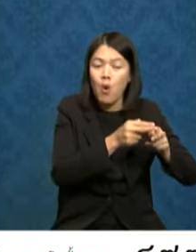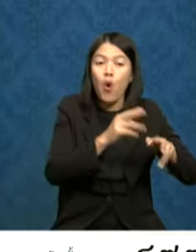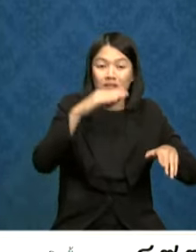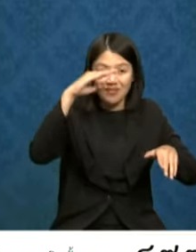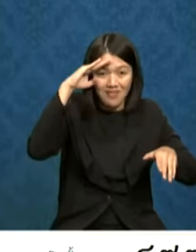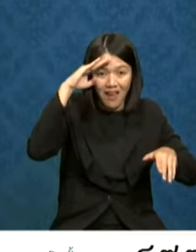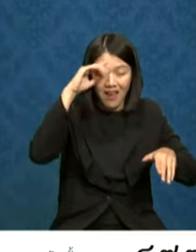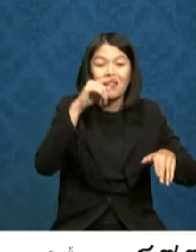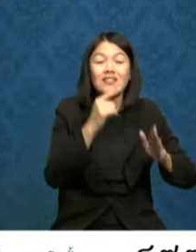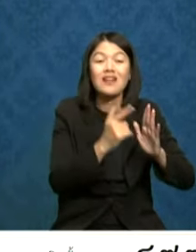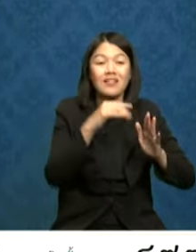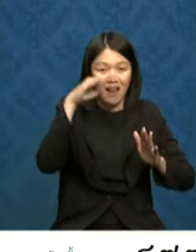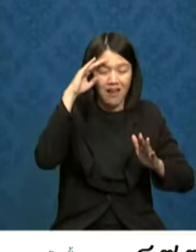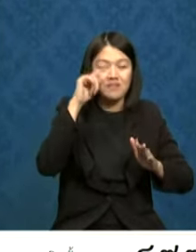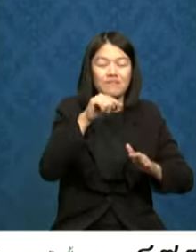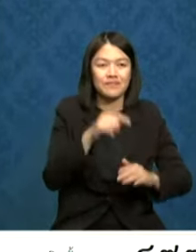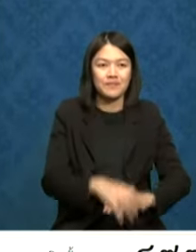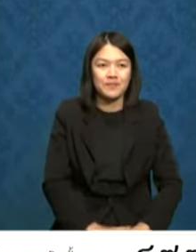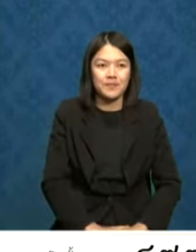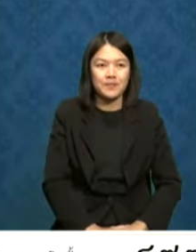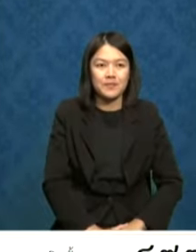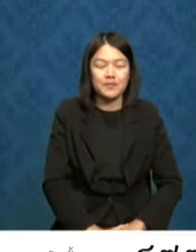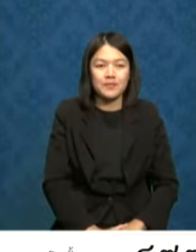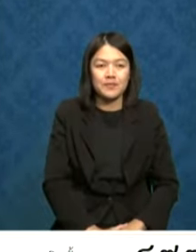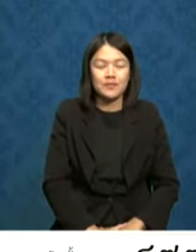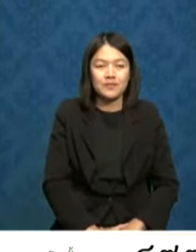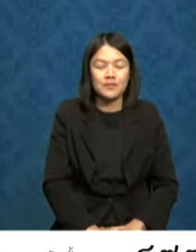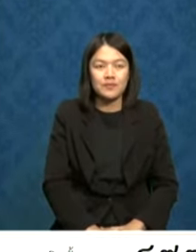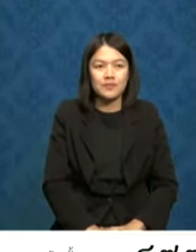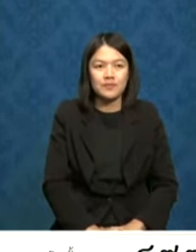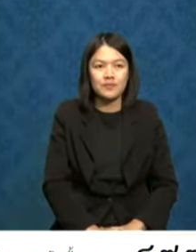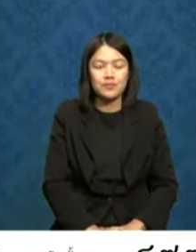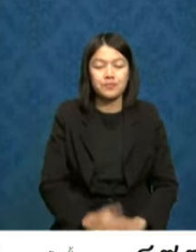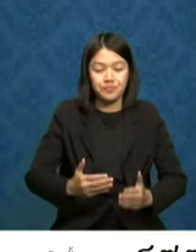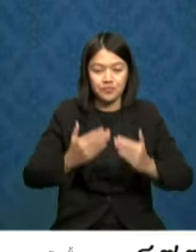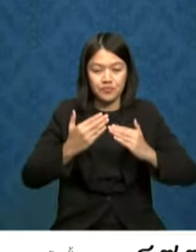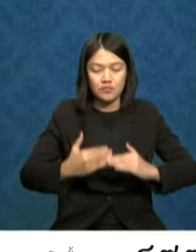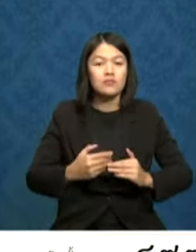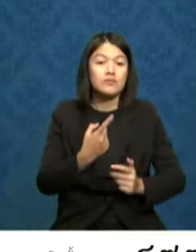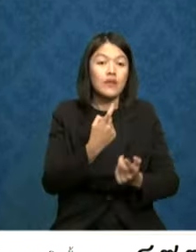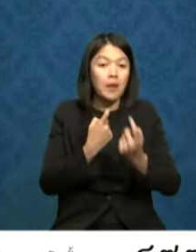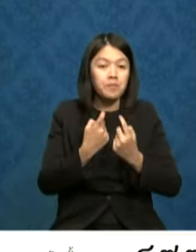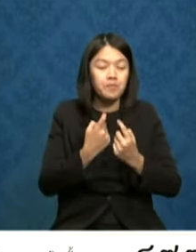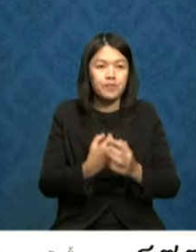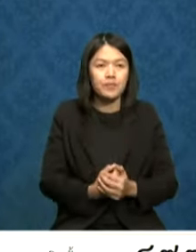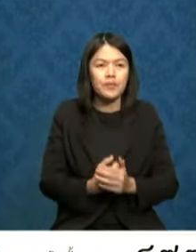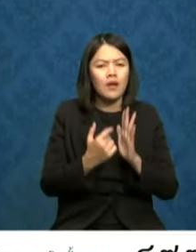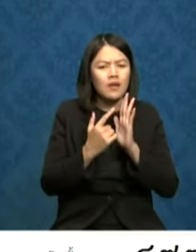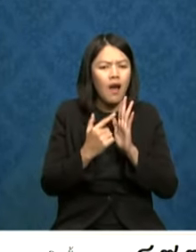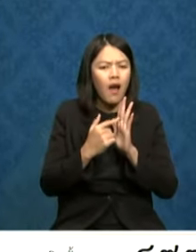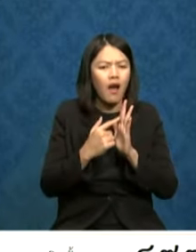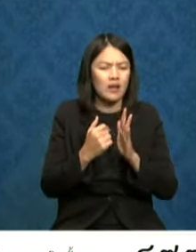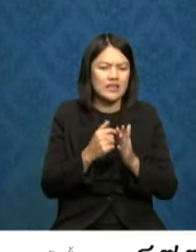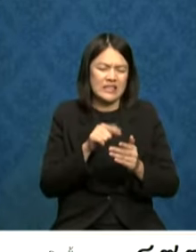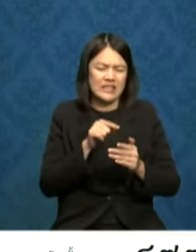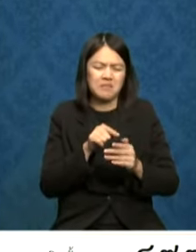เ่อเภสัชกรรมทหารนะครับอีกประเด็นนะครับที่มีคำถามคือยาที่ผลิต